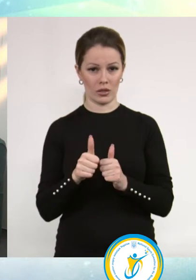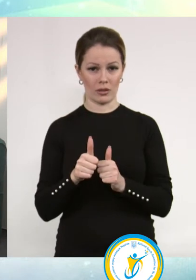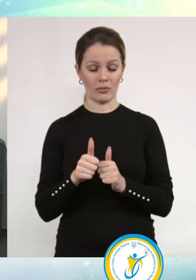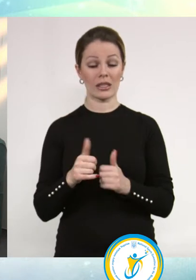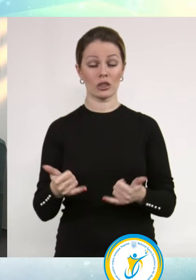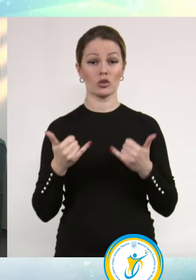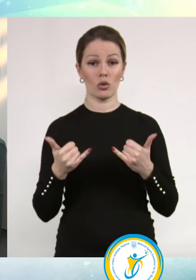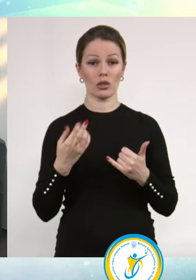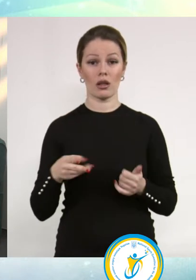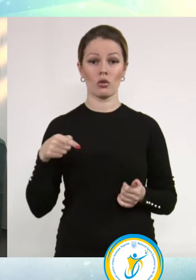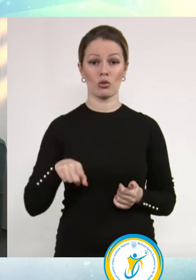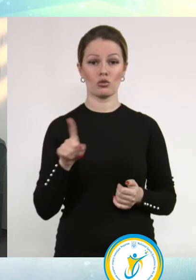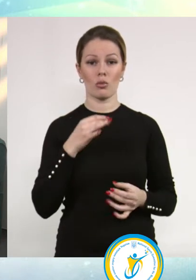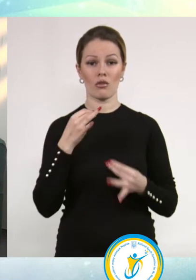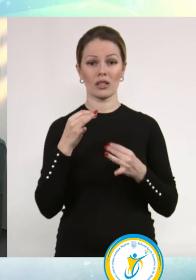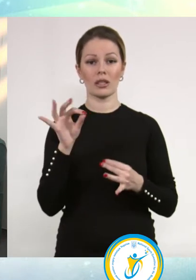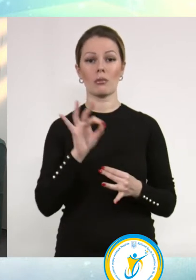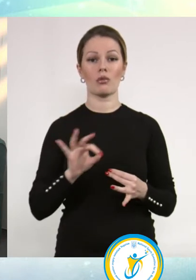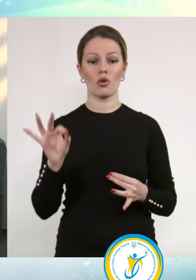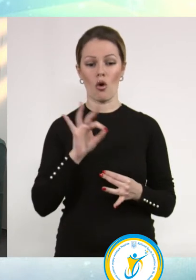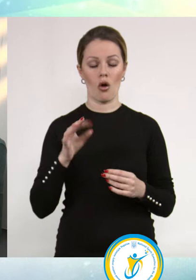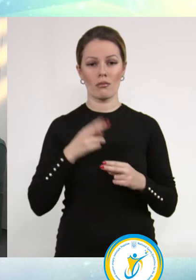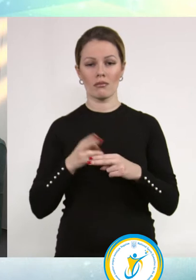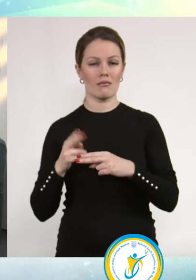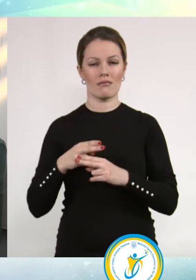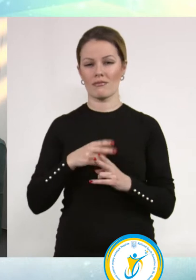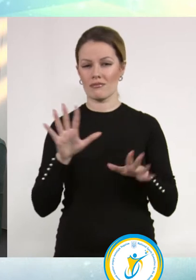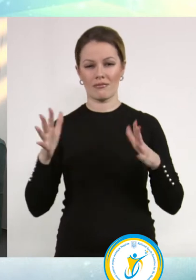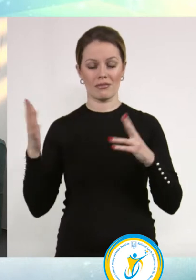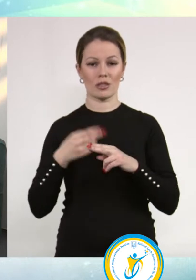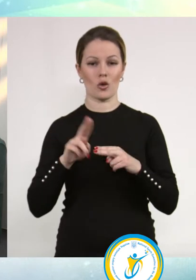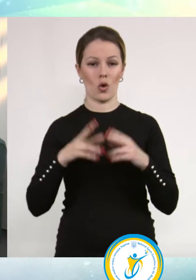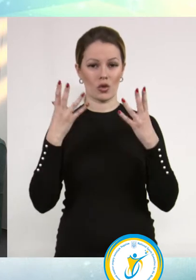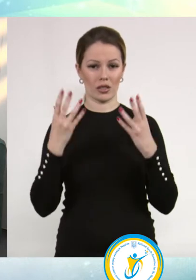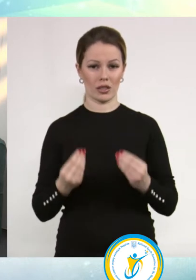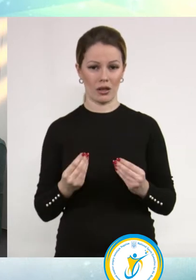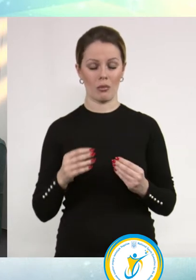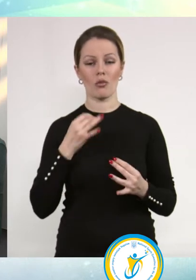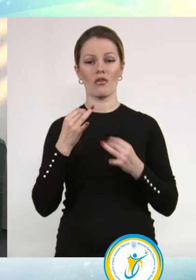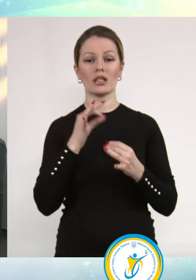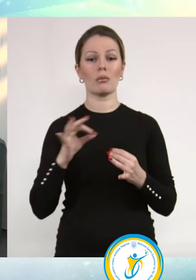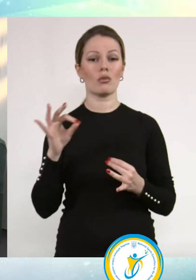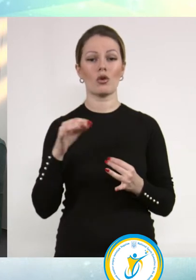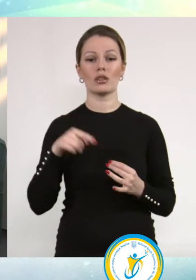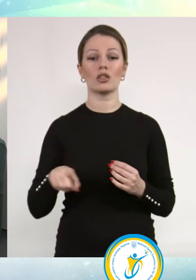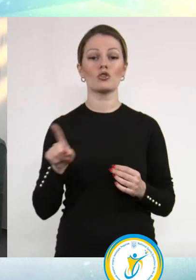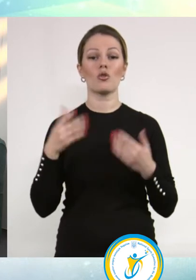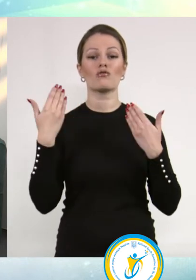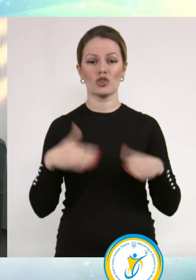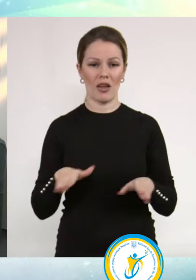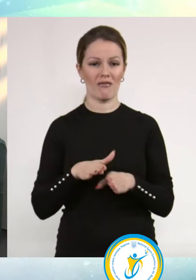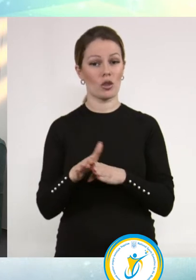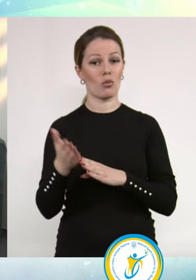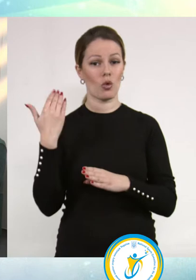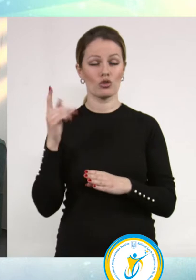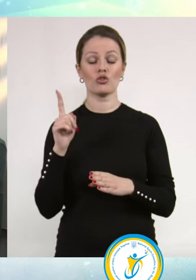гонці. Ну і сьогодні для того, щоб поговорити про перипетії саме цього дня, поговорити про те, що вже